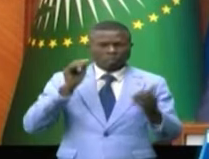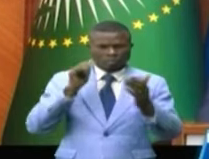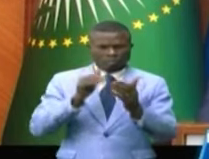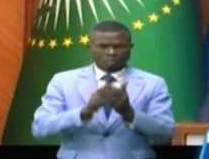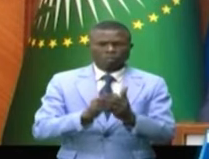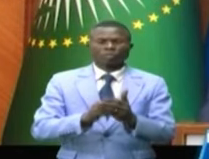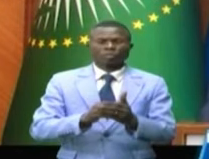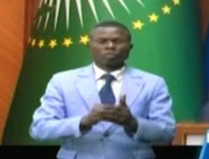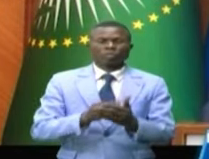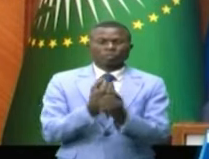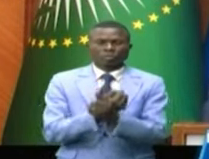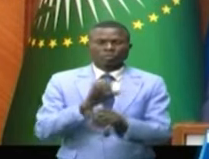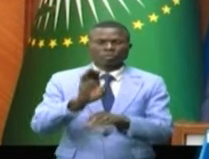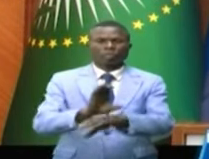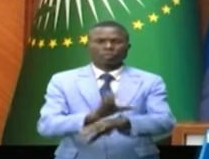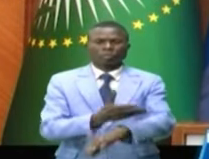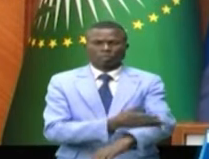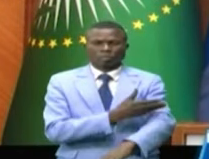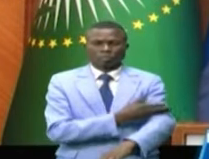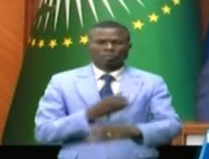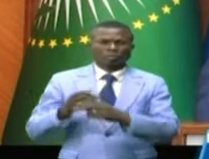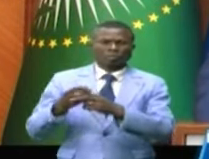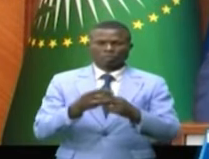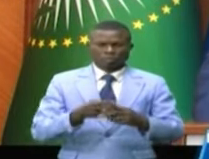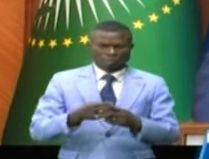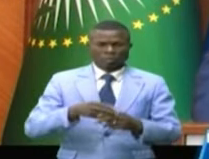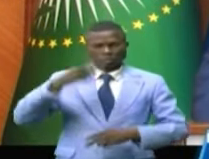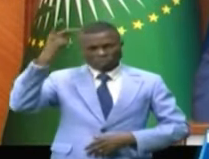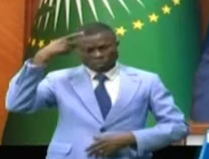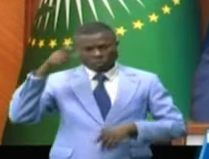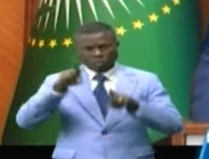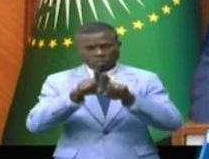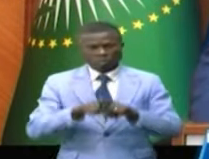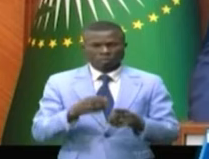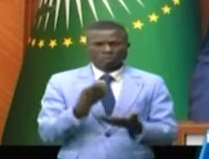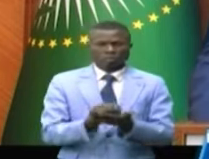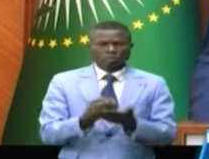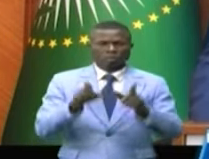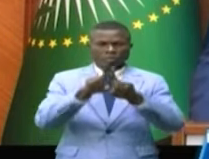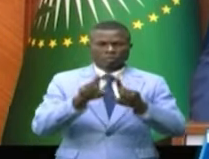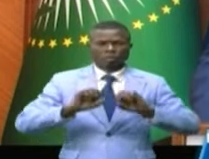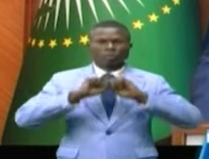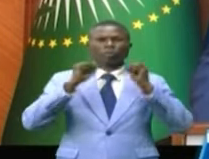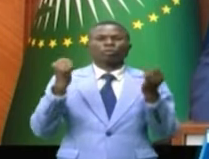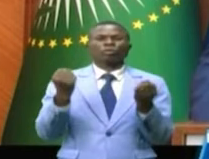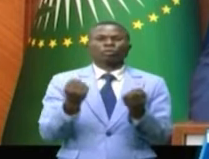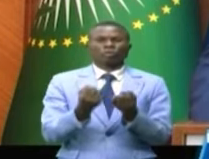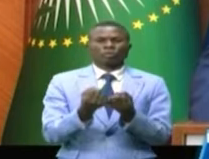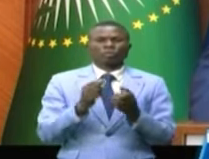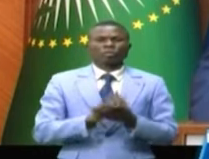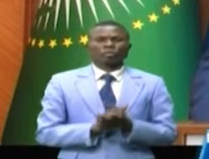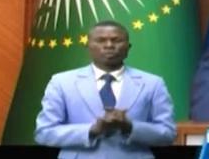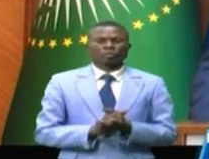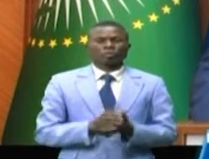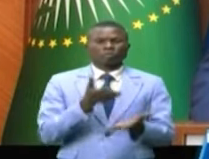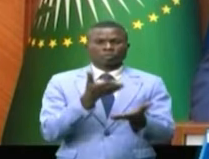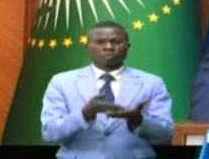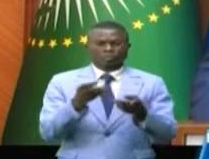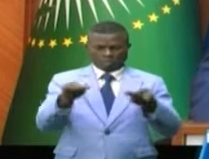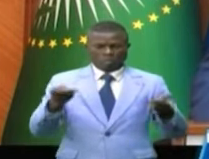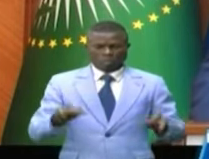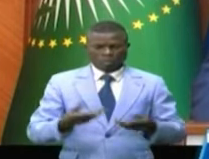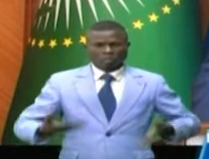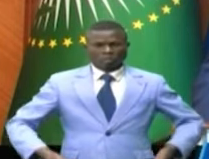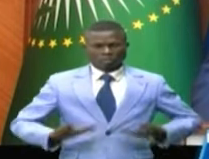de l'évolution du contexte sécuritaire, politique, économique et social. C'est ici le lieu de